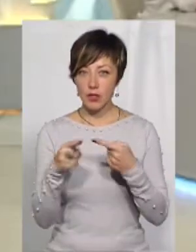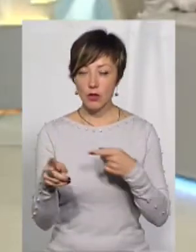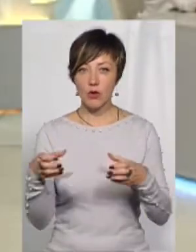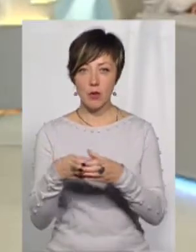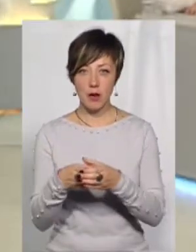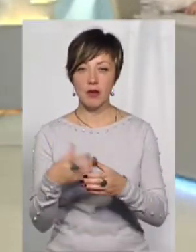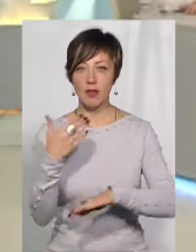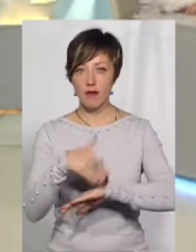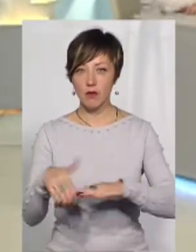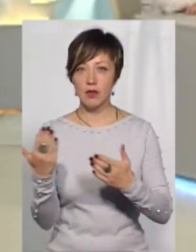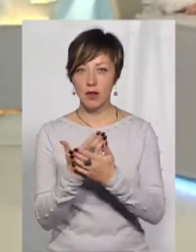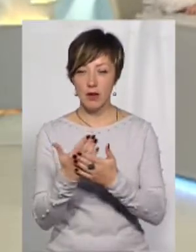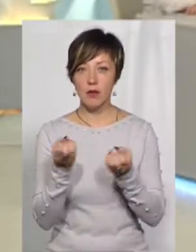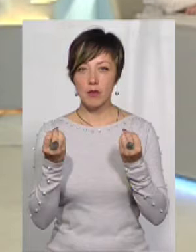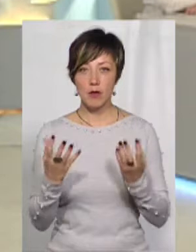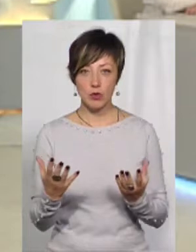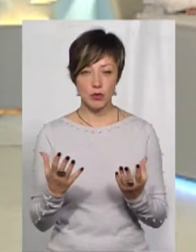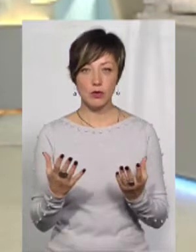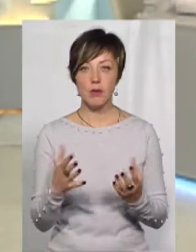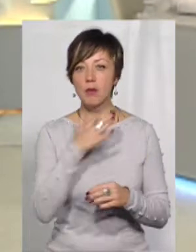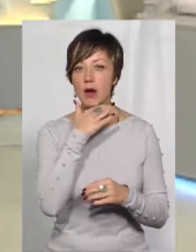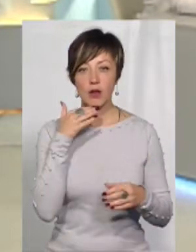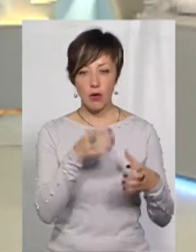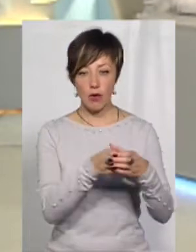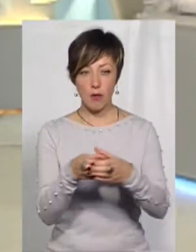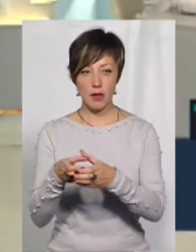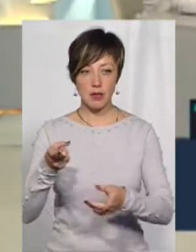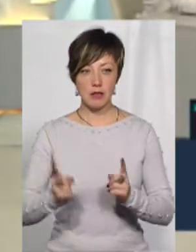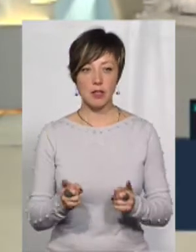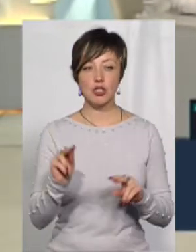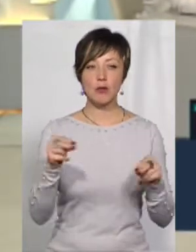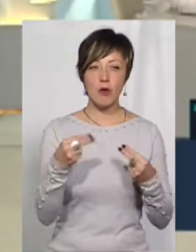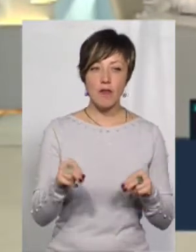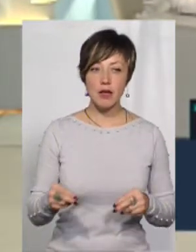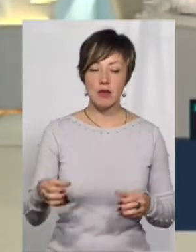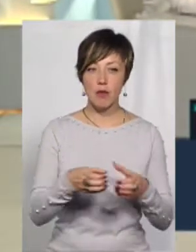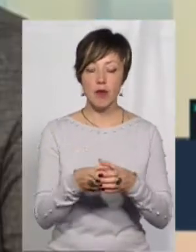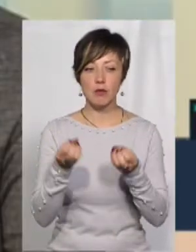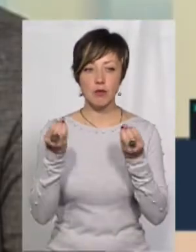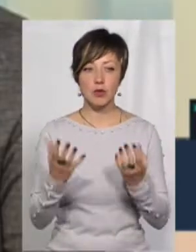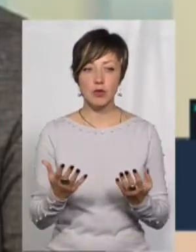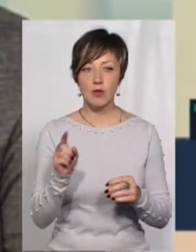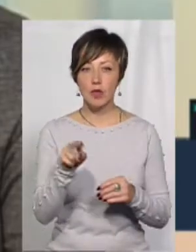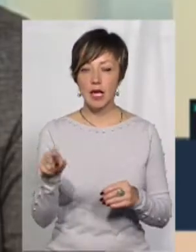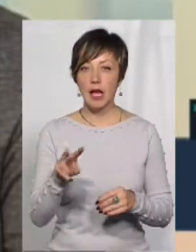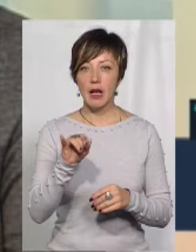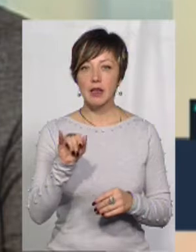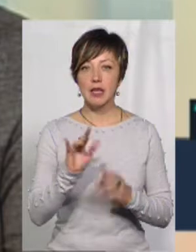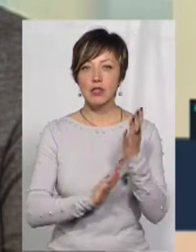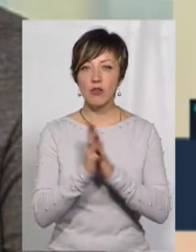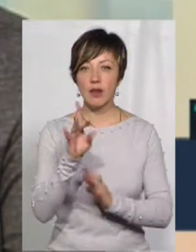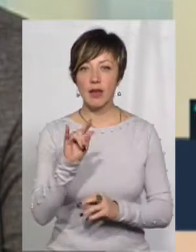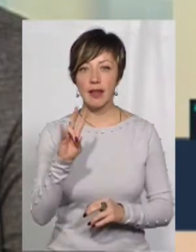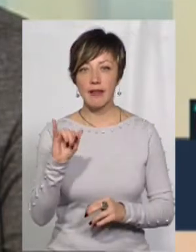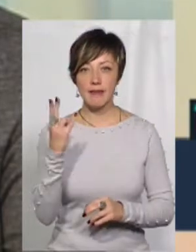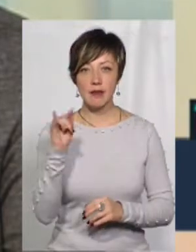дуже круто. Там дуже круто стоїть. В багатьох громадах насправді. Чимировецька громада. Вони прямо в Лісових Гринівцях